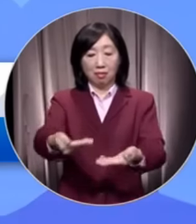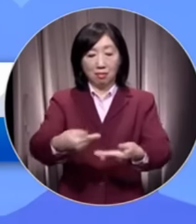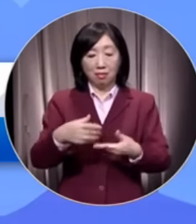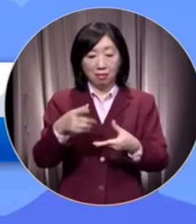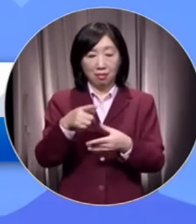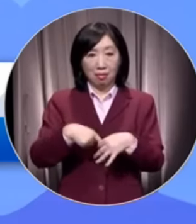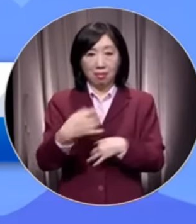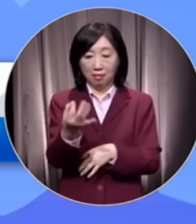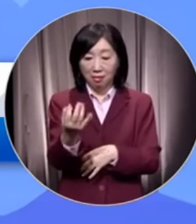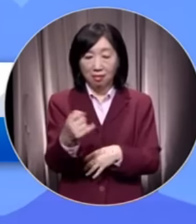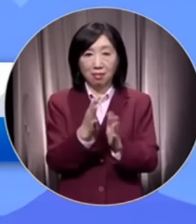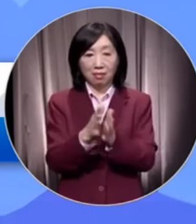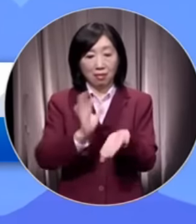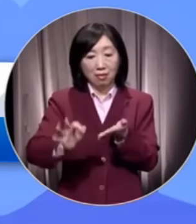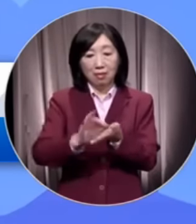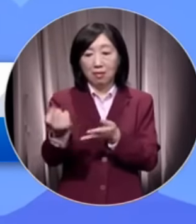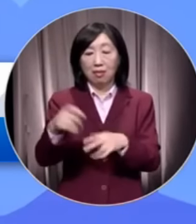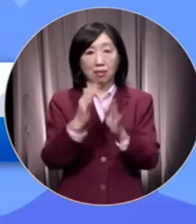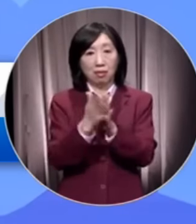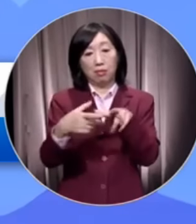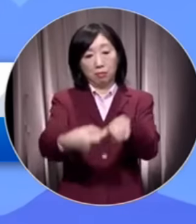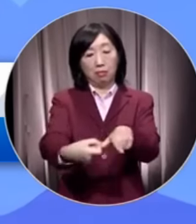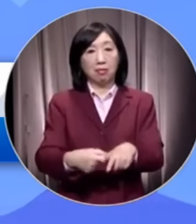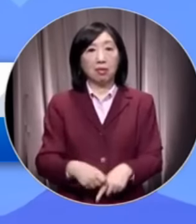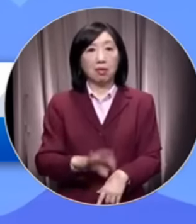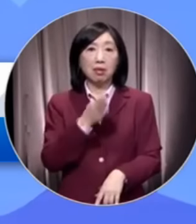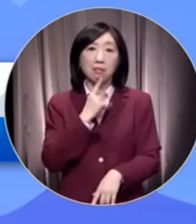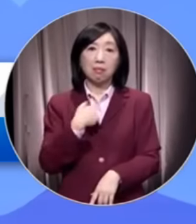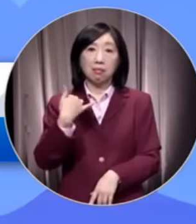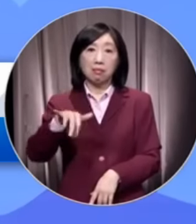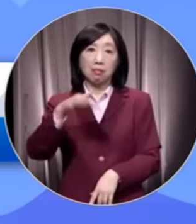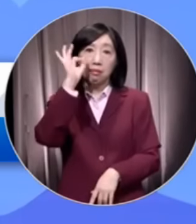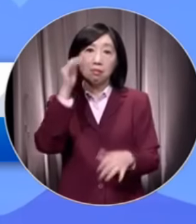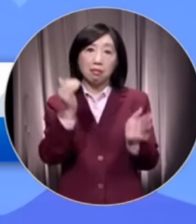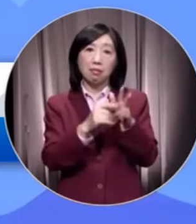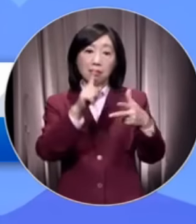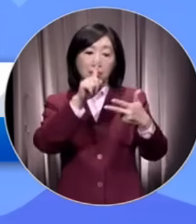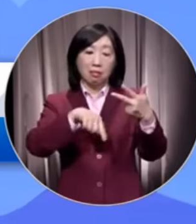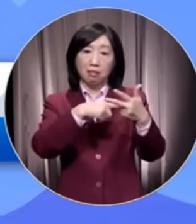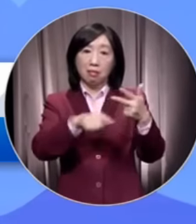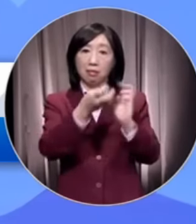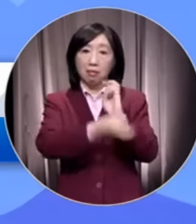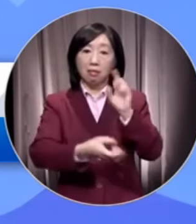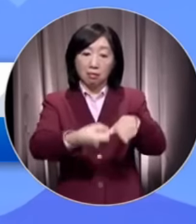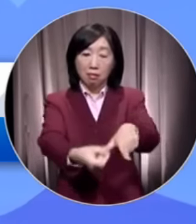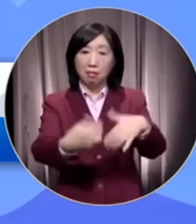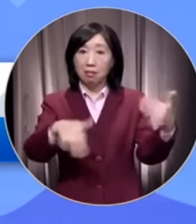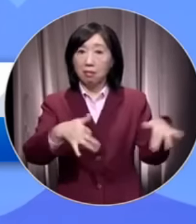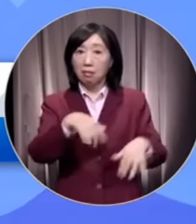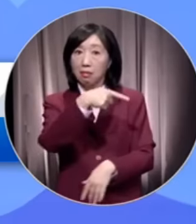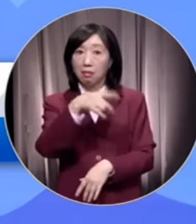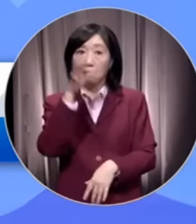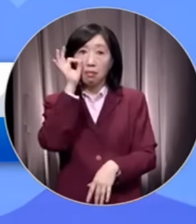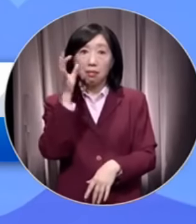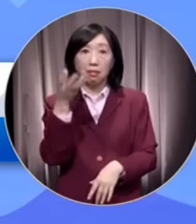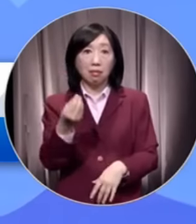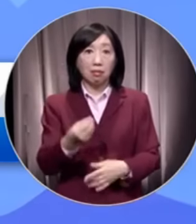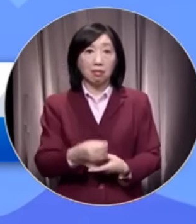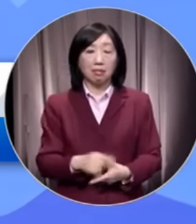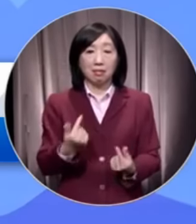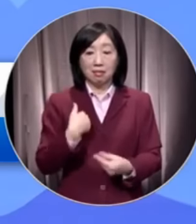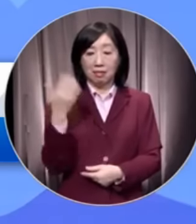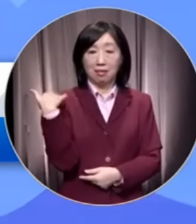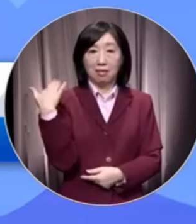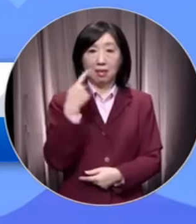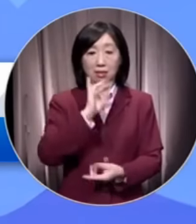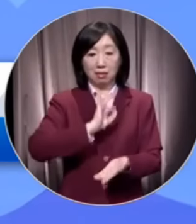全部公开。到现在为止，我还没有看到朱主席把他的细目公开出来，尤其是前一阵子说